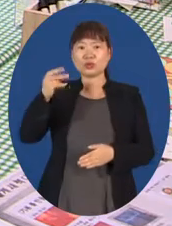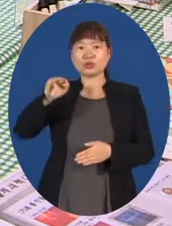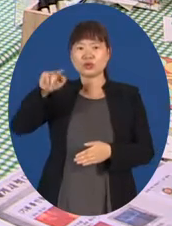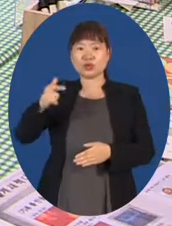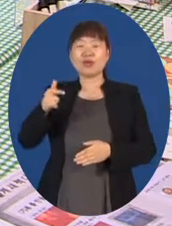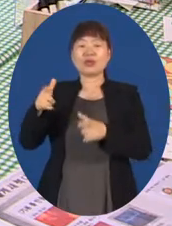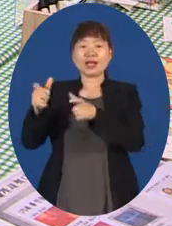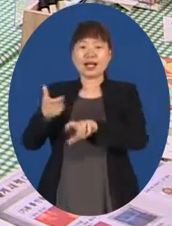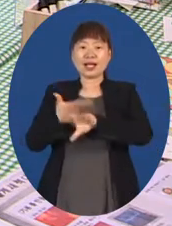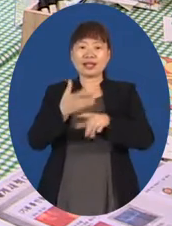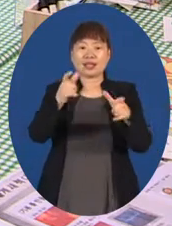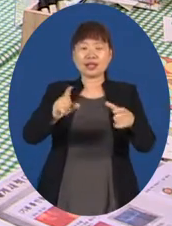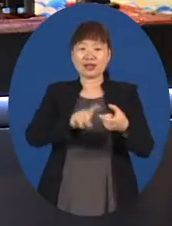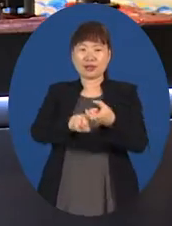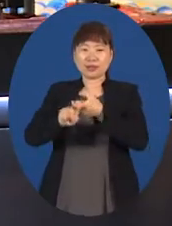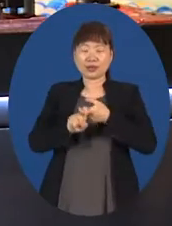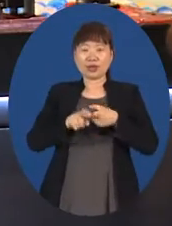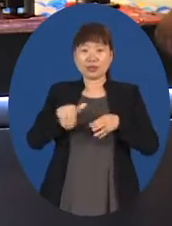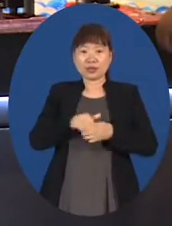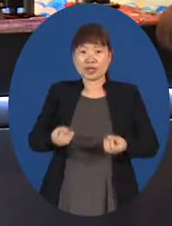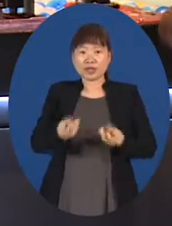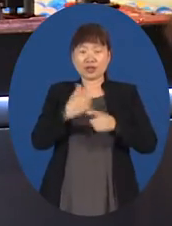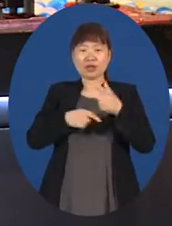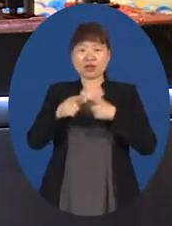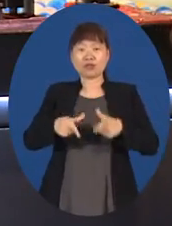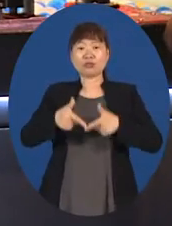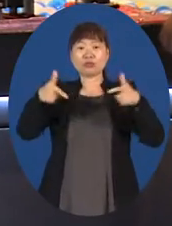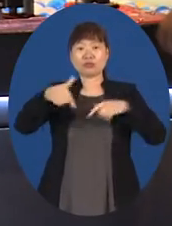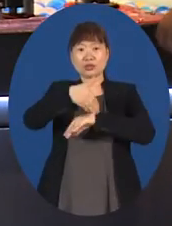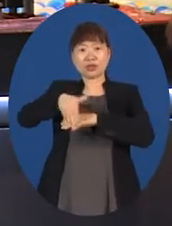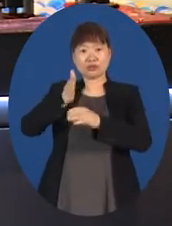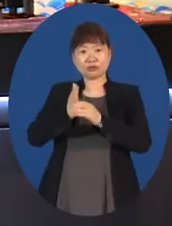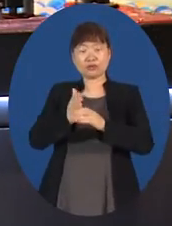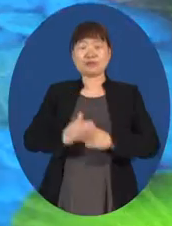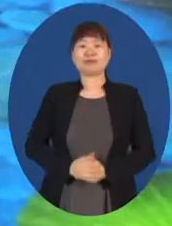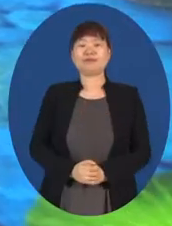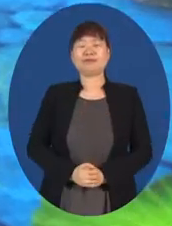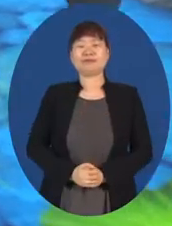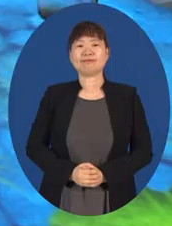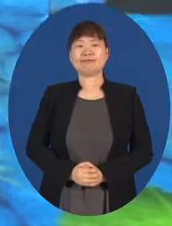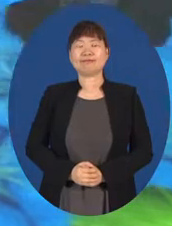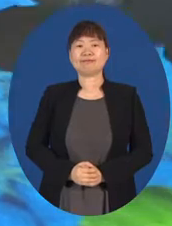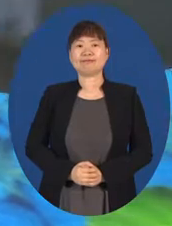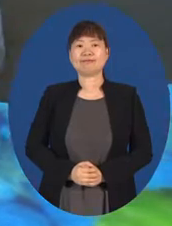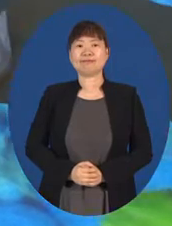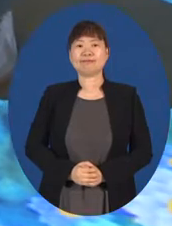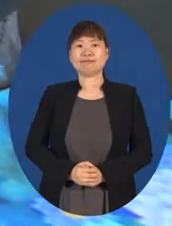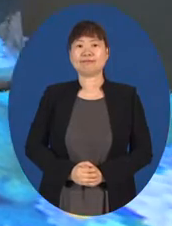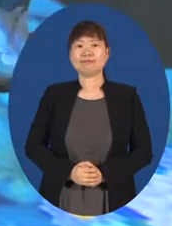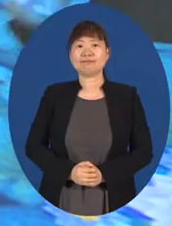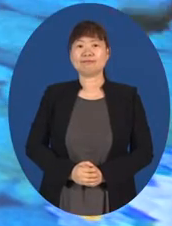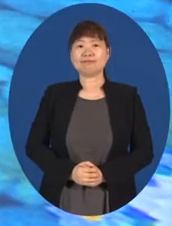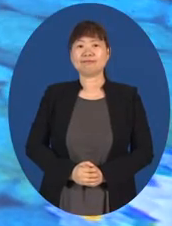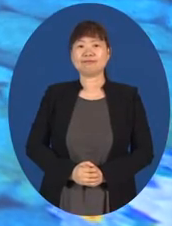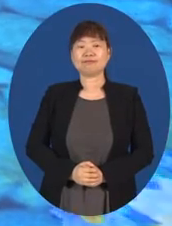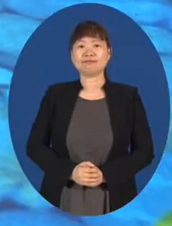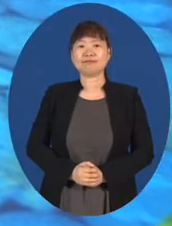타 시도와의 연계를 통해 문화 행사들이 더욱 풍성해질 예정입니다. 경기 GTV 서문영입니다.